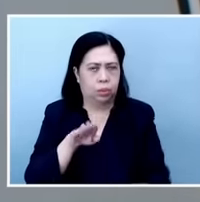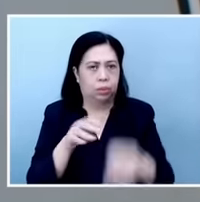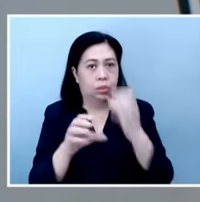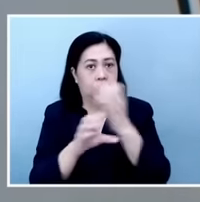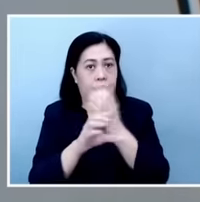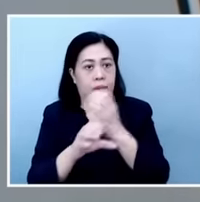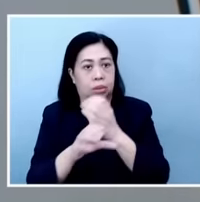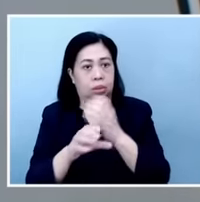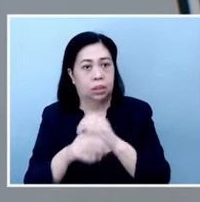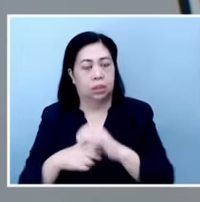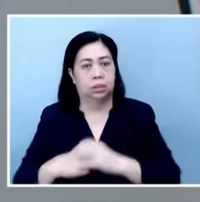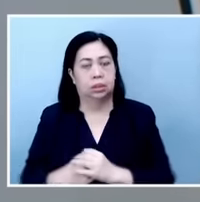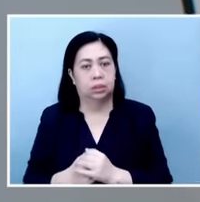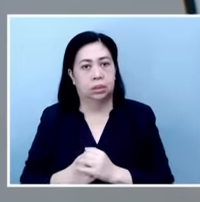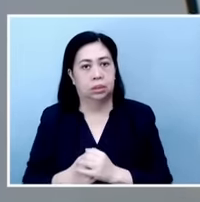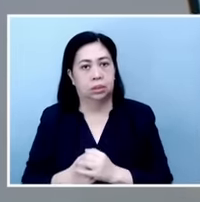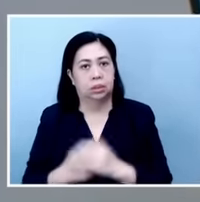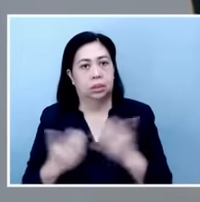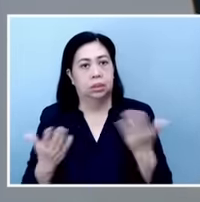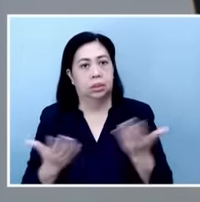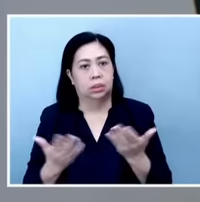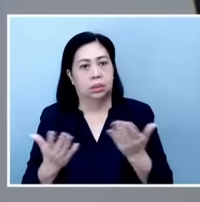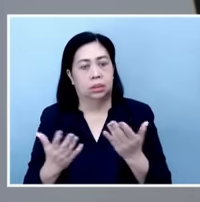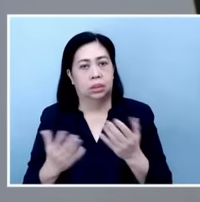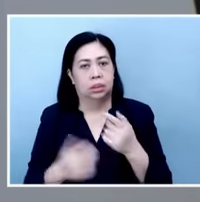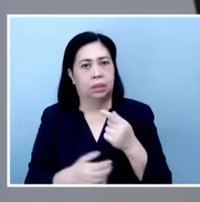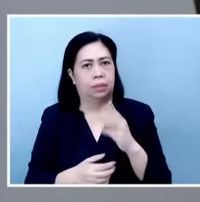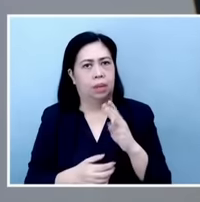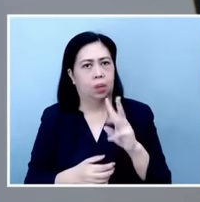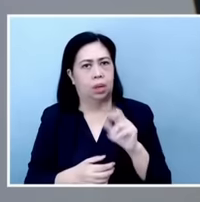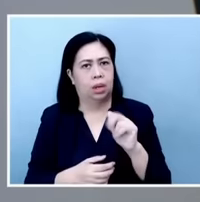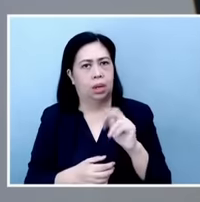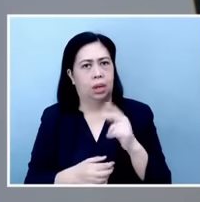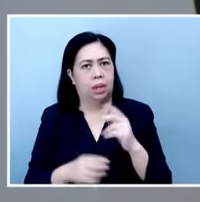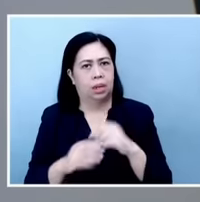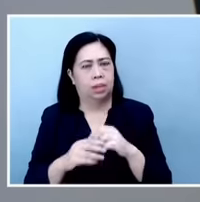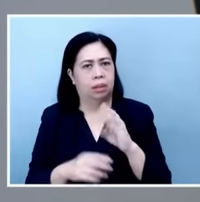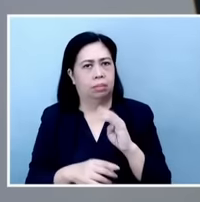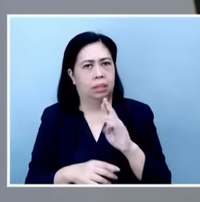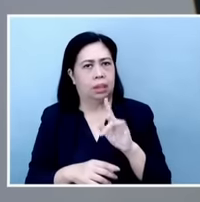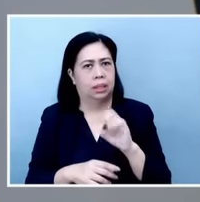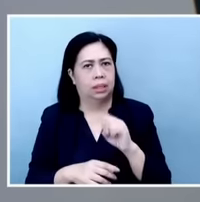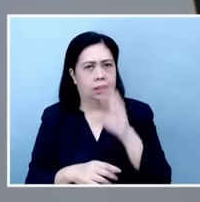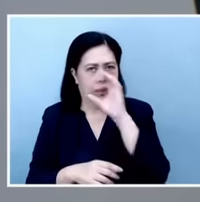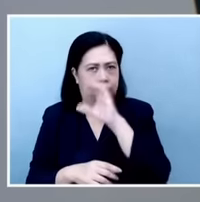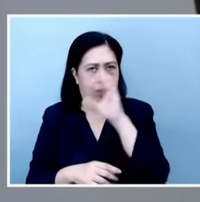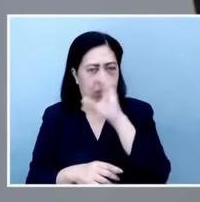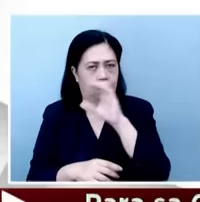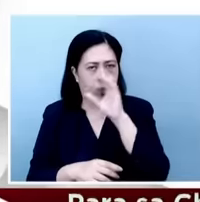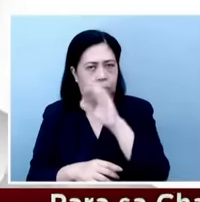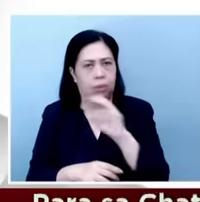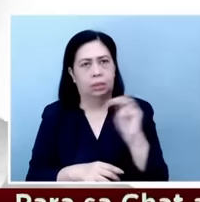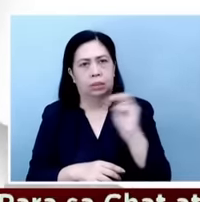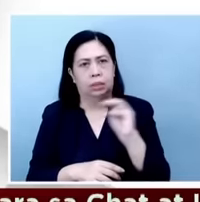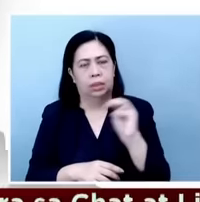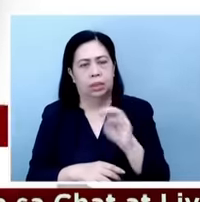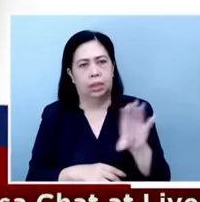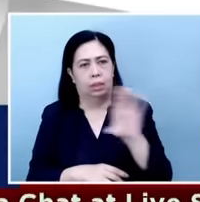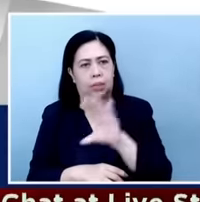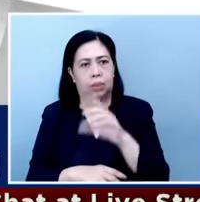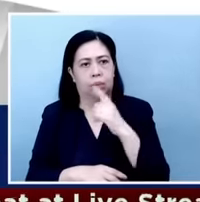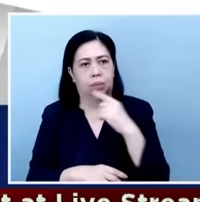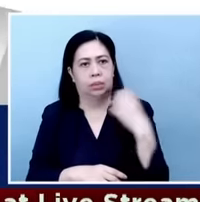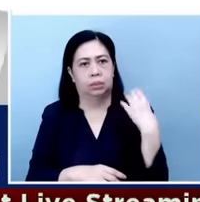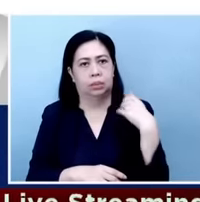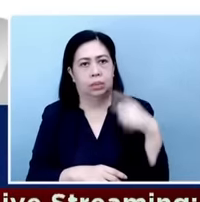nila na kotse sa barangay Gibawangan, bayan ng Barili sa Cebu, Lunes ng hapon. Ayon po sa hepe ng